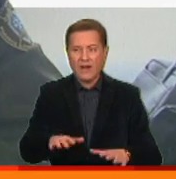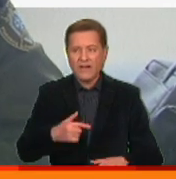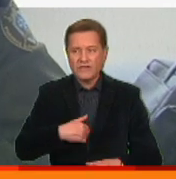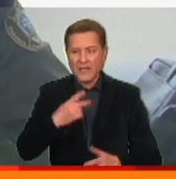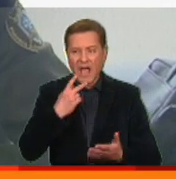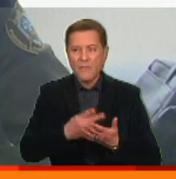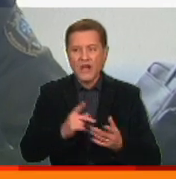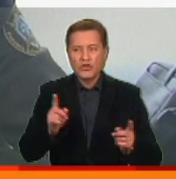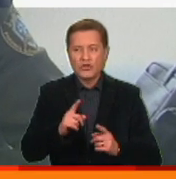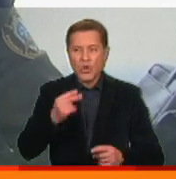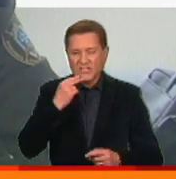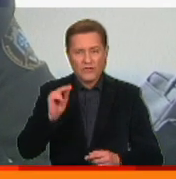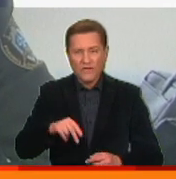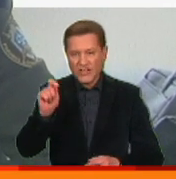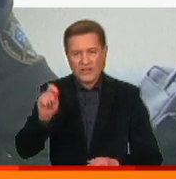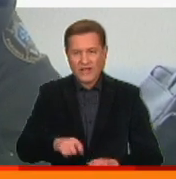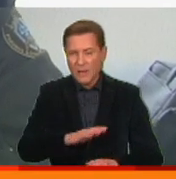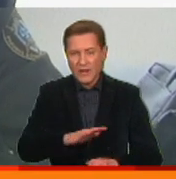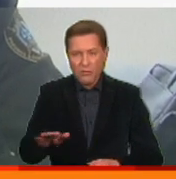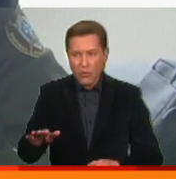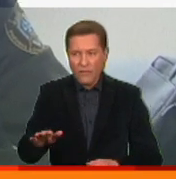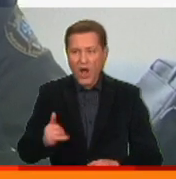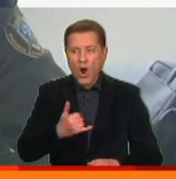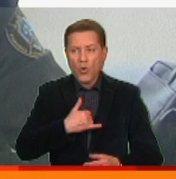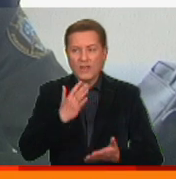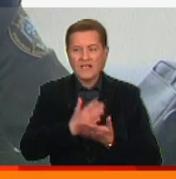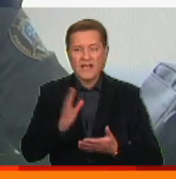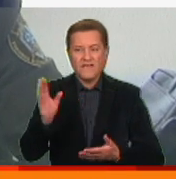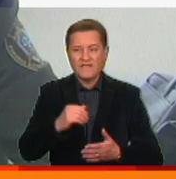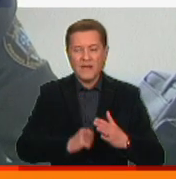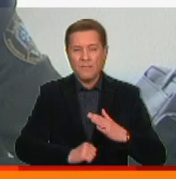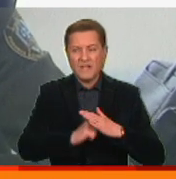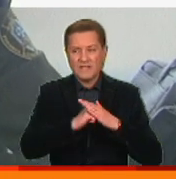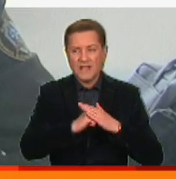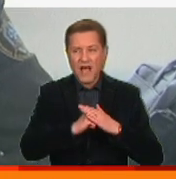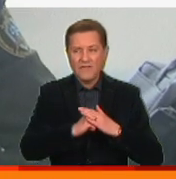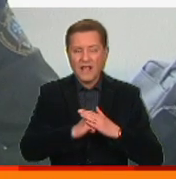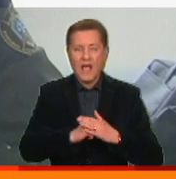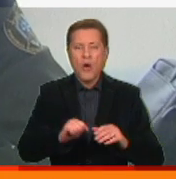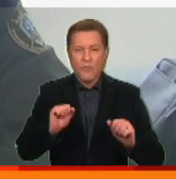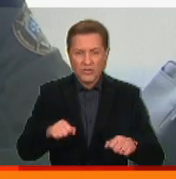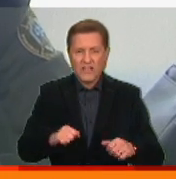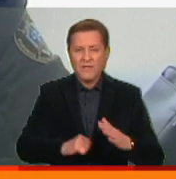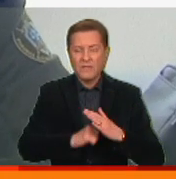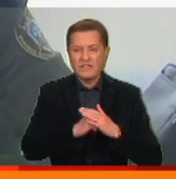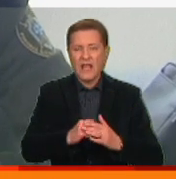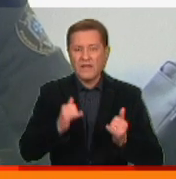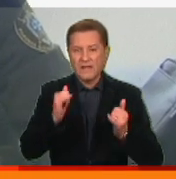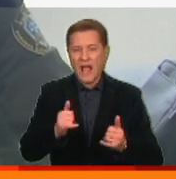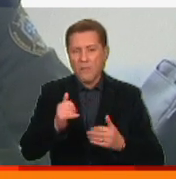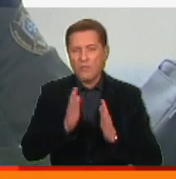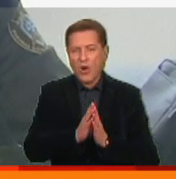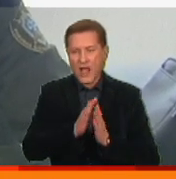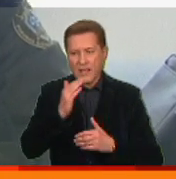що обвинувачений не прибув, а так у нас є всі підстави, можливі підстави для прохання перед